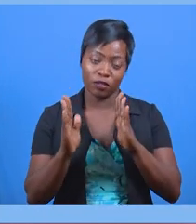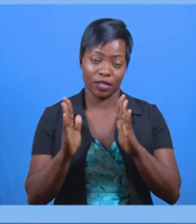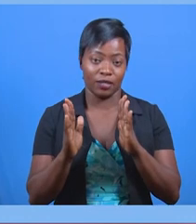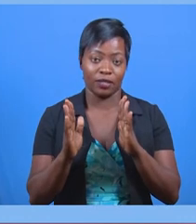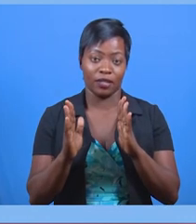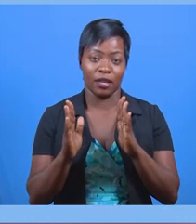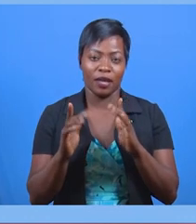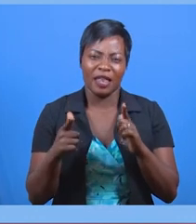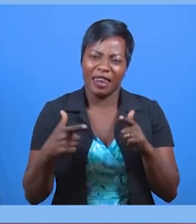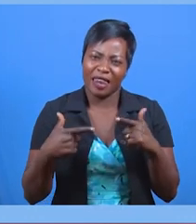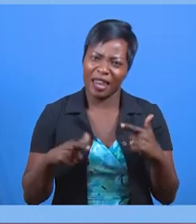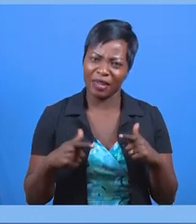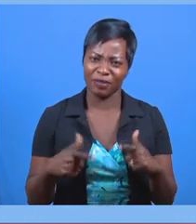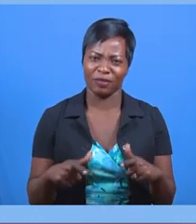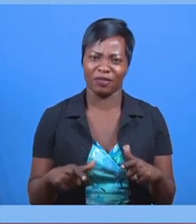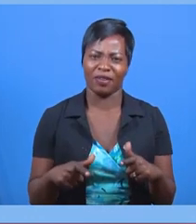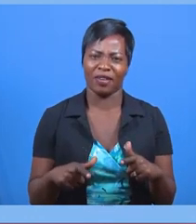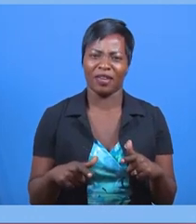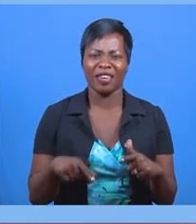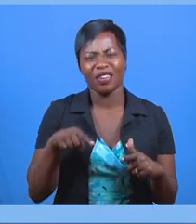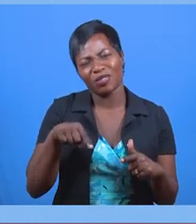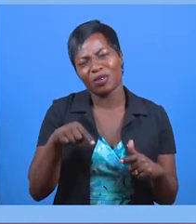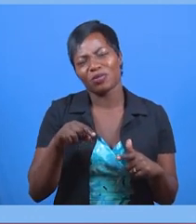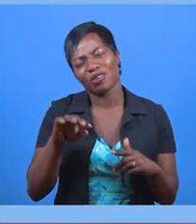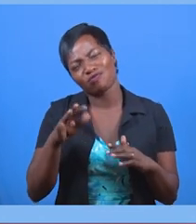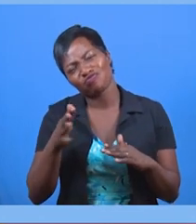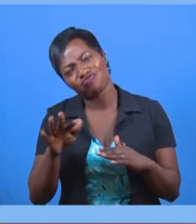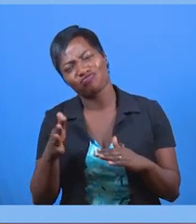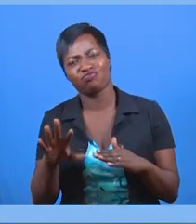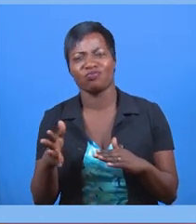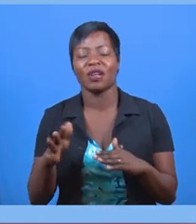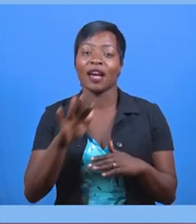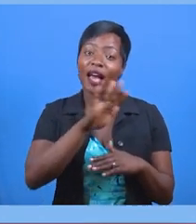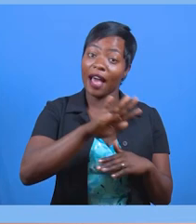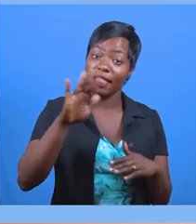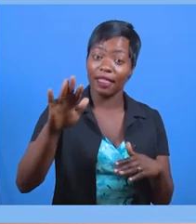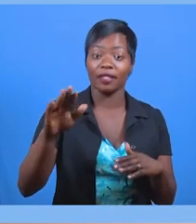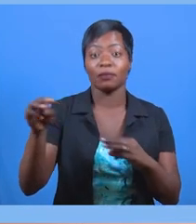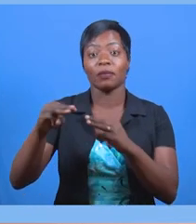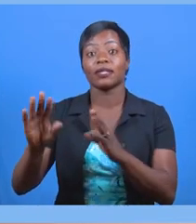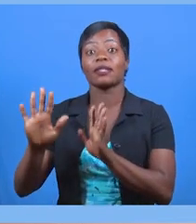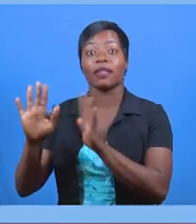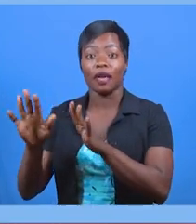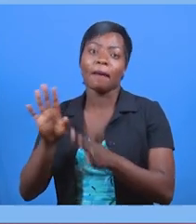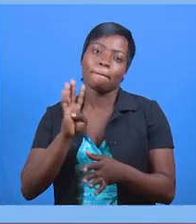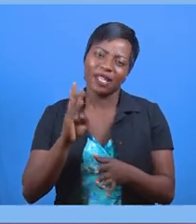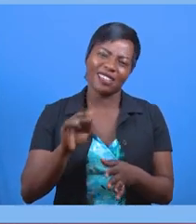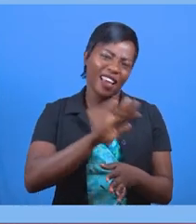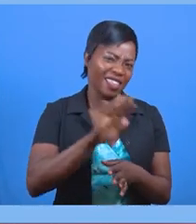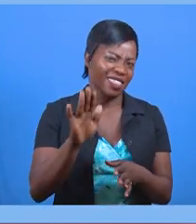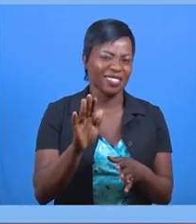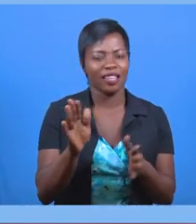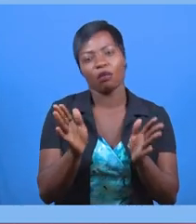chaizvo. Hakusisina kunyanya. Kune nzvimwo nzvimbo kariko. Asi kune vamwe hakuna, asi